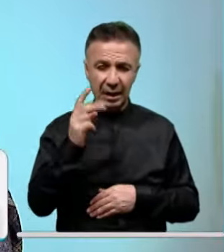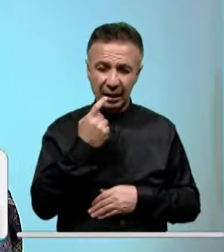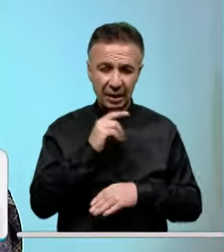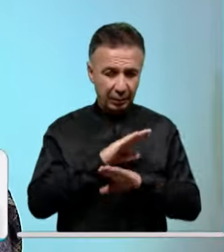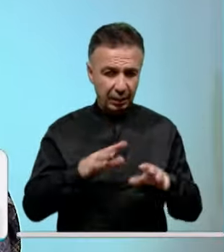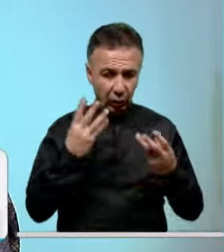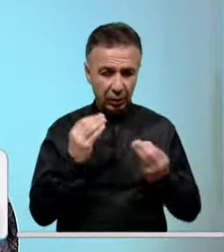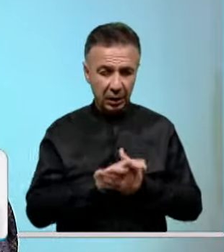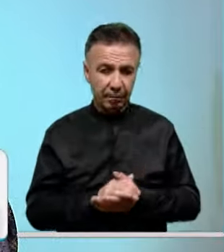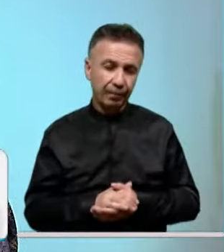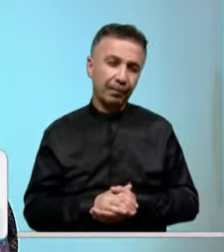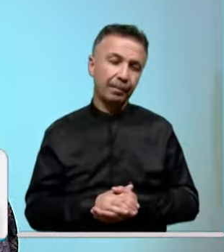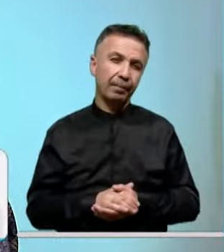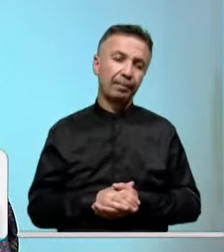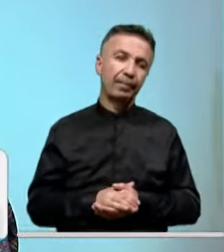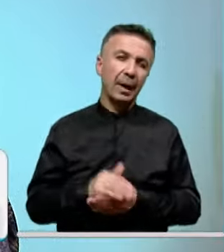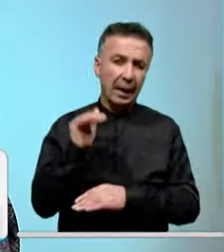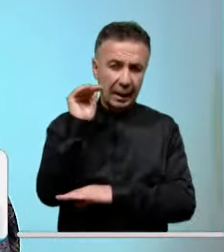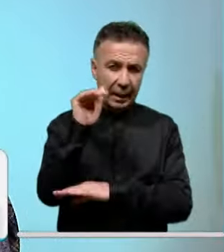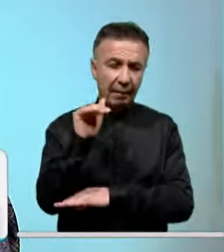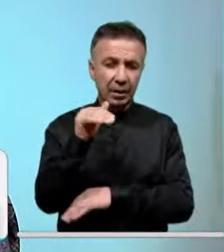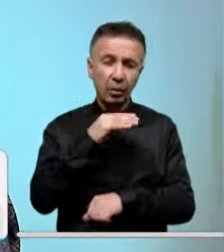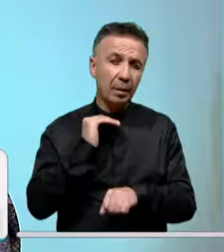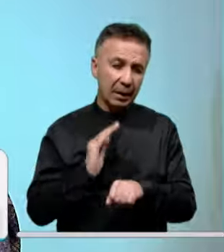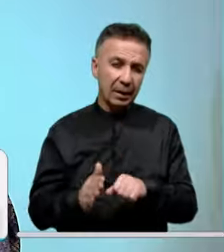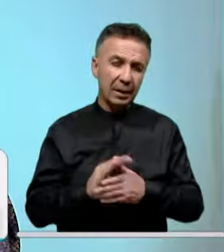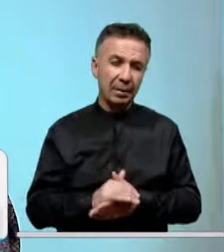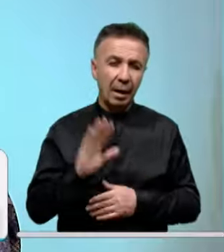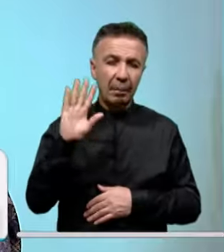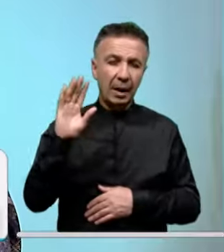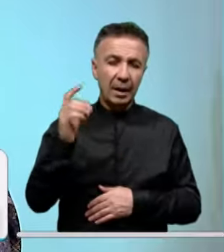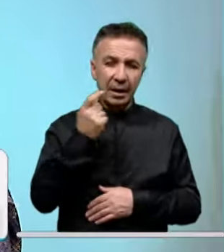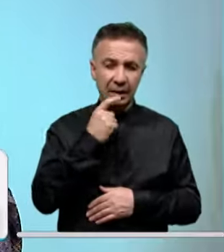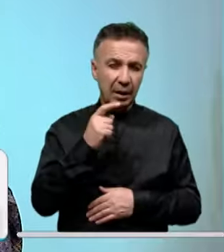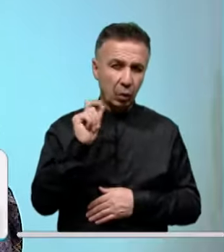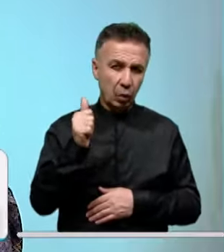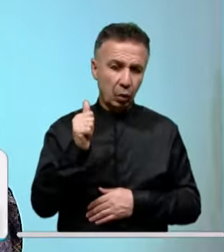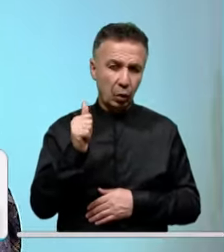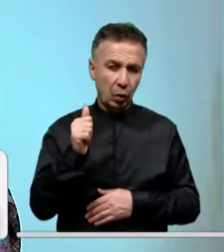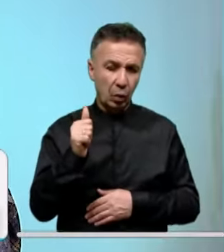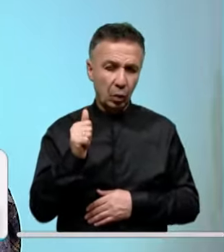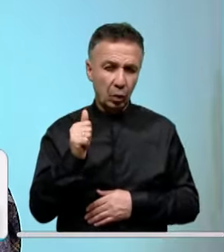sığır, 5 yaşını bitirmiş deve ancak kurban. 5 yaşından gün almış veya